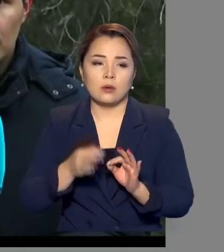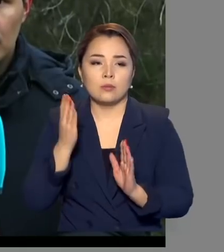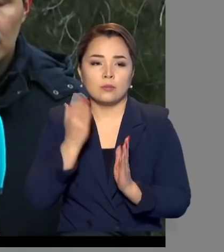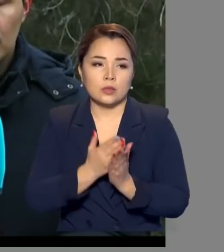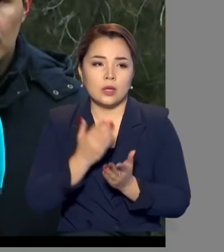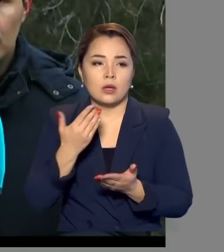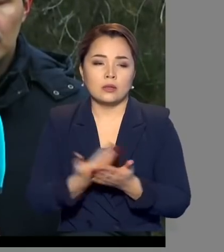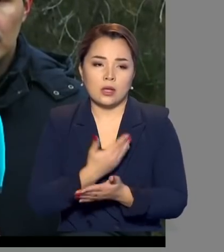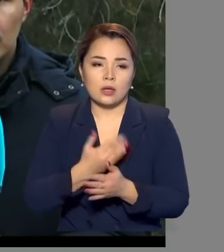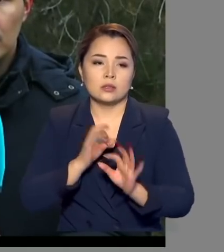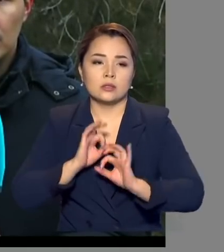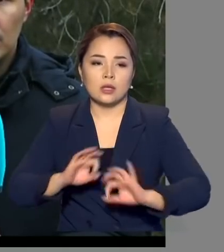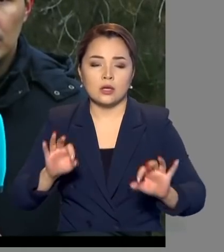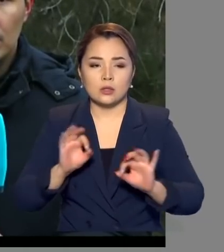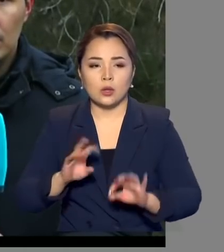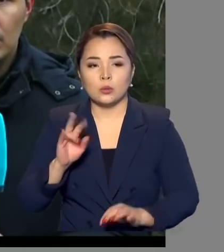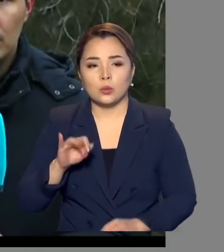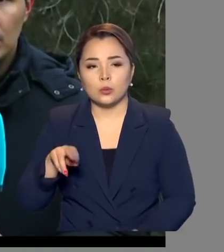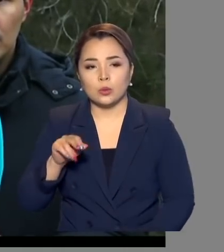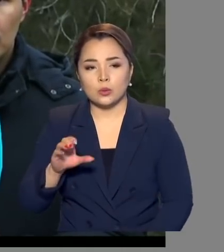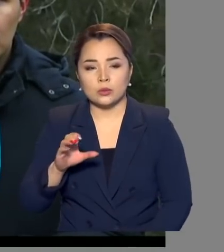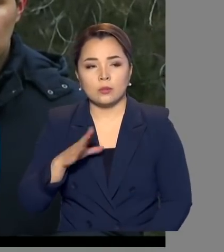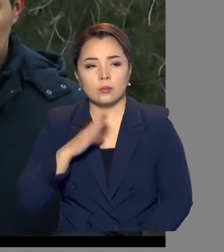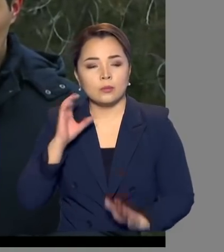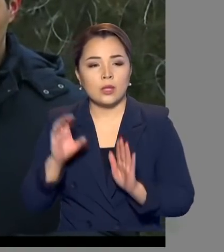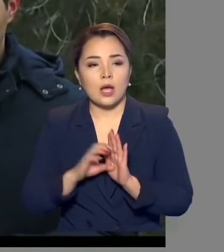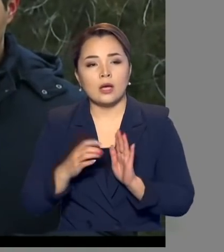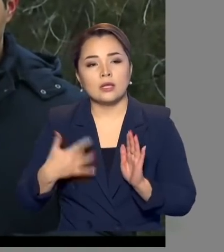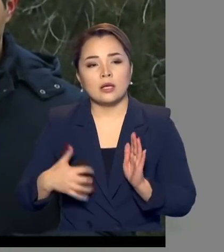тікелей эфирге меншікті тілшіміз Нұрдос Болатұлы